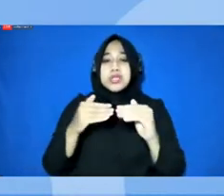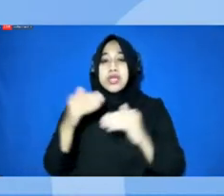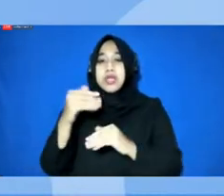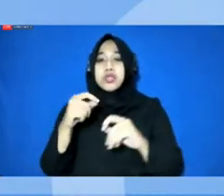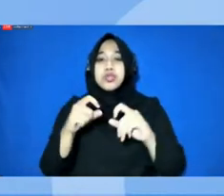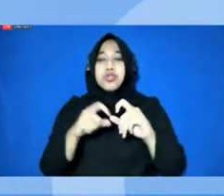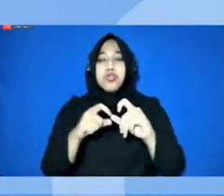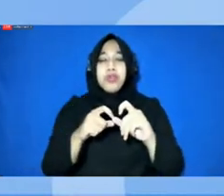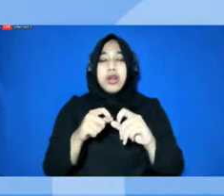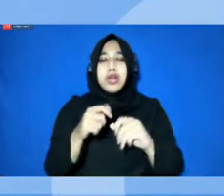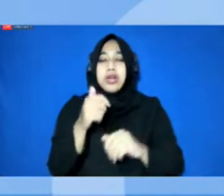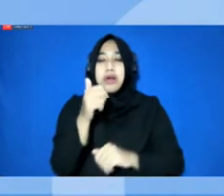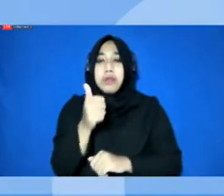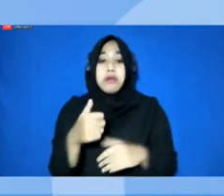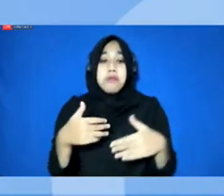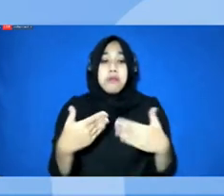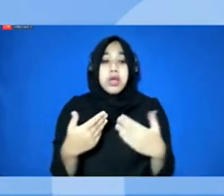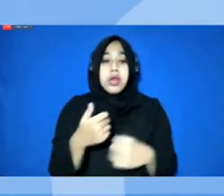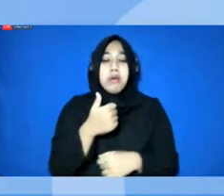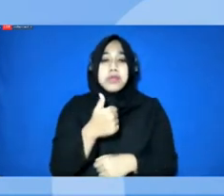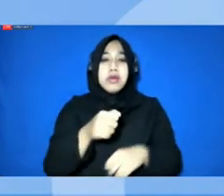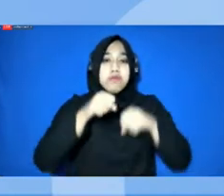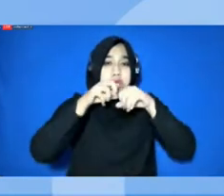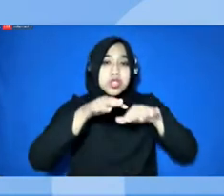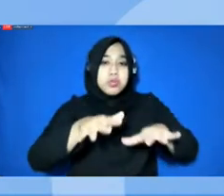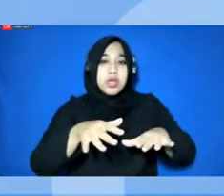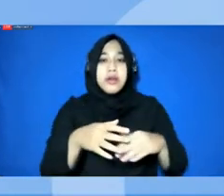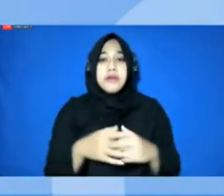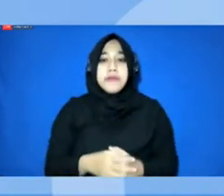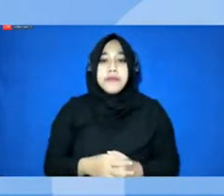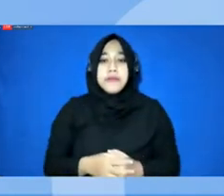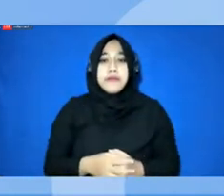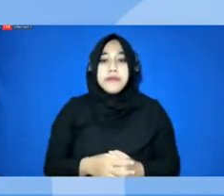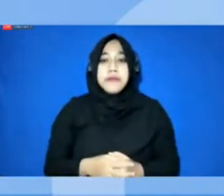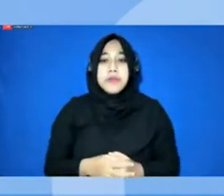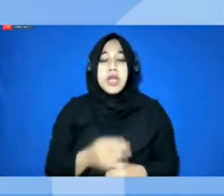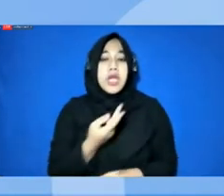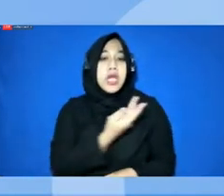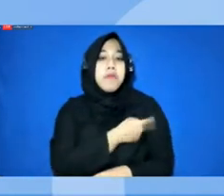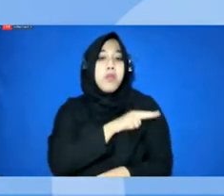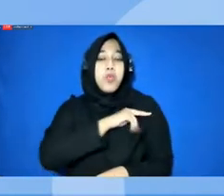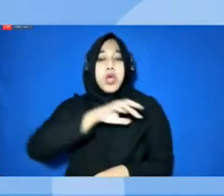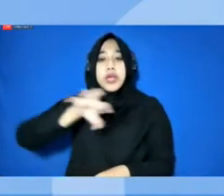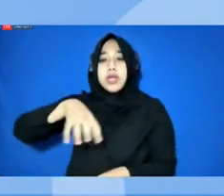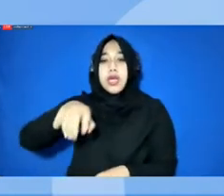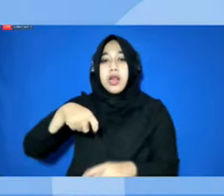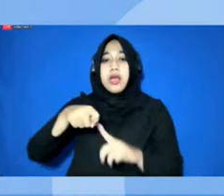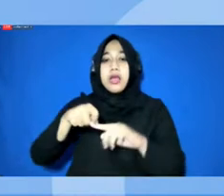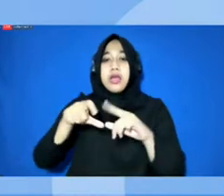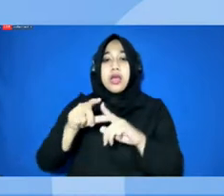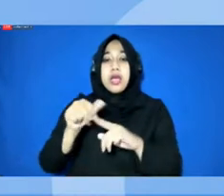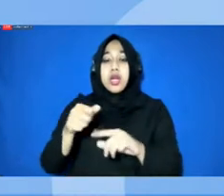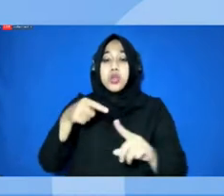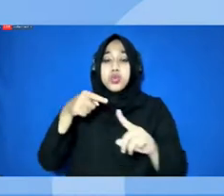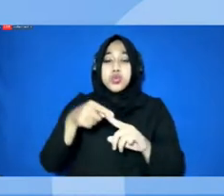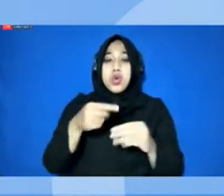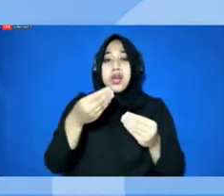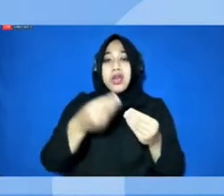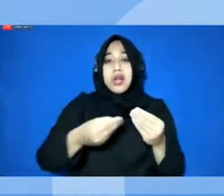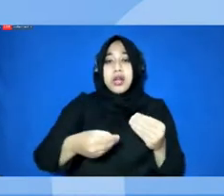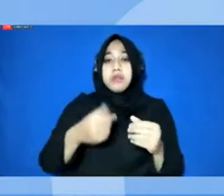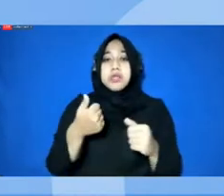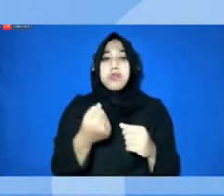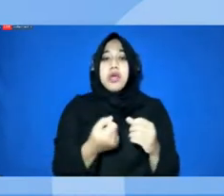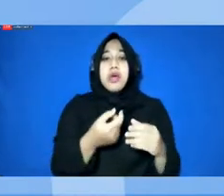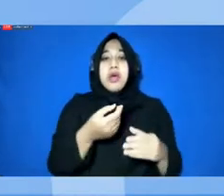membaik. Bagaimana kita bisa mendistribusikan kekayaan atau kemampuan daerah ke kader sehingga kader bisa punya sumber pendapatan